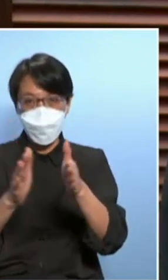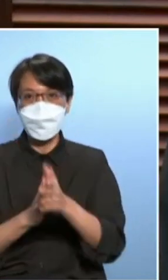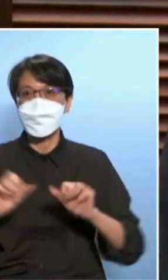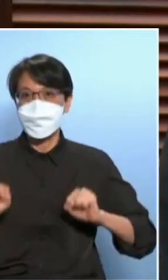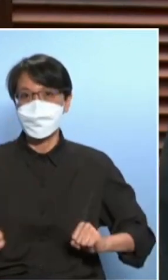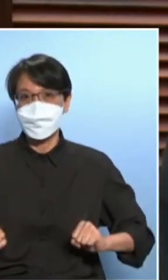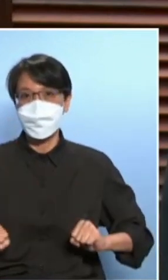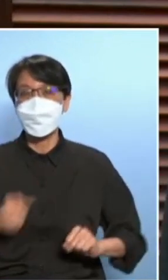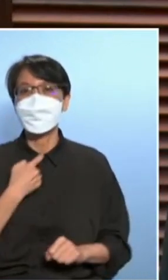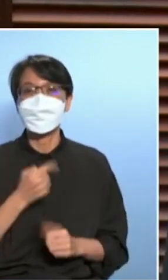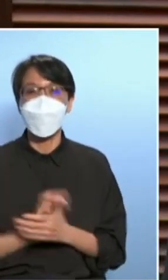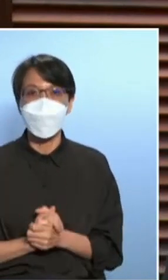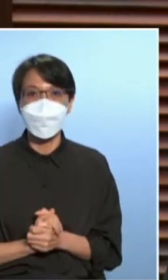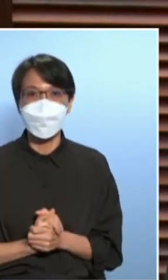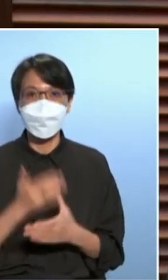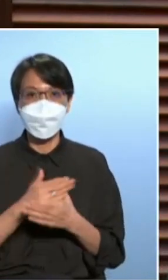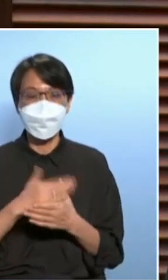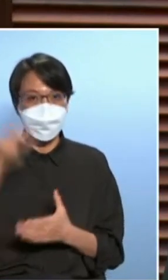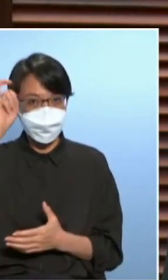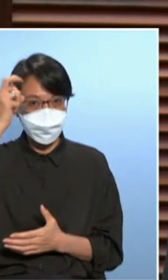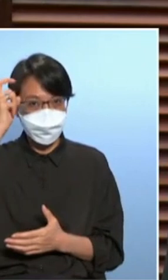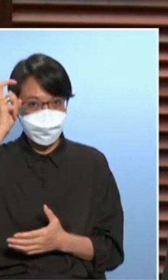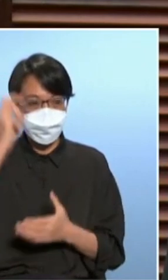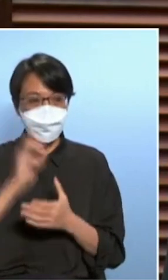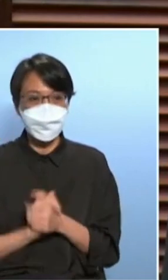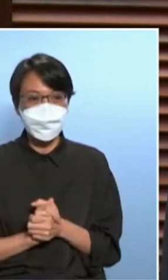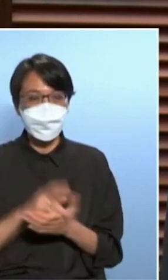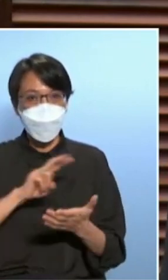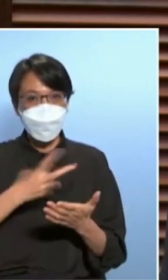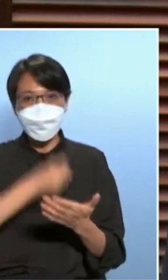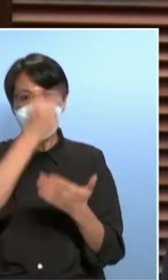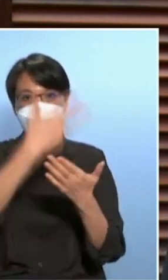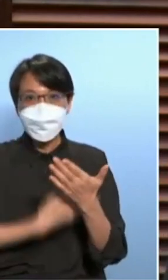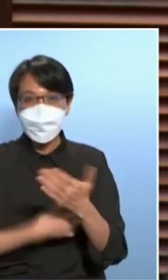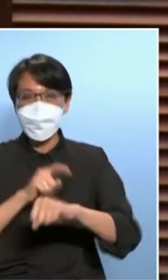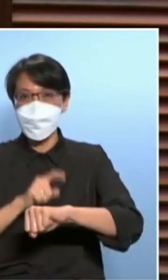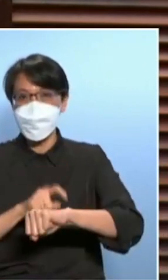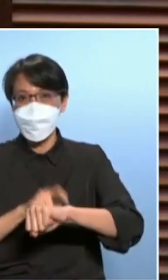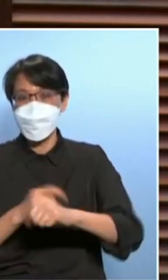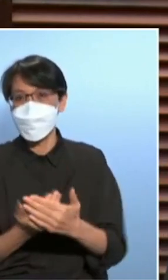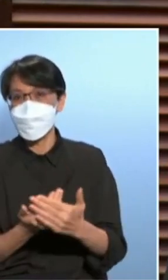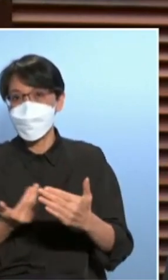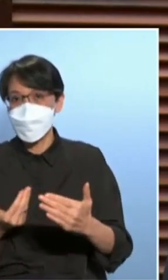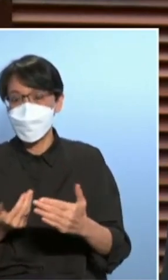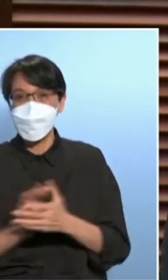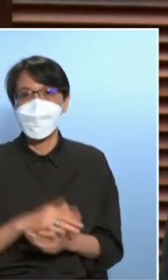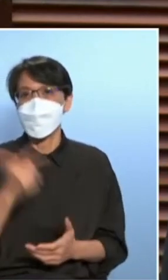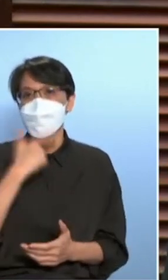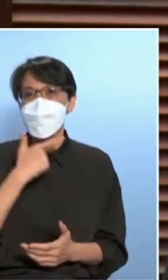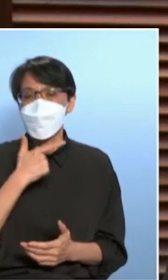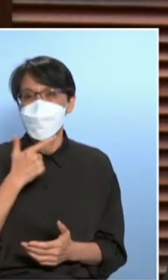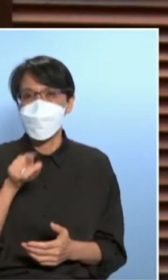定的。所以呢在我們考慮改一些政策的時候呢，我們也很不想走回頭